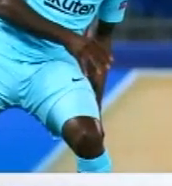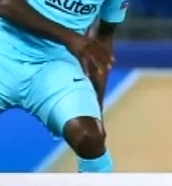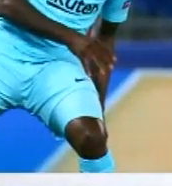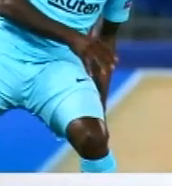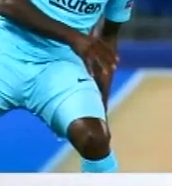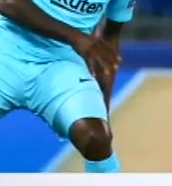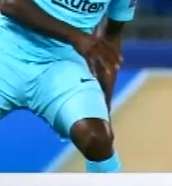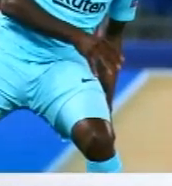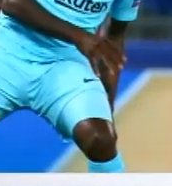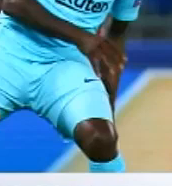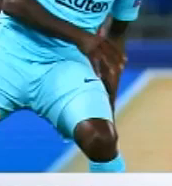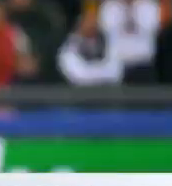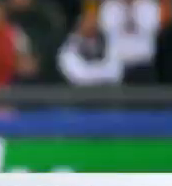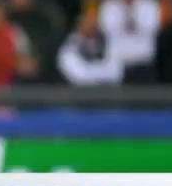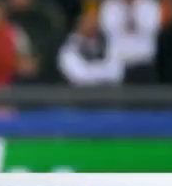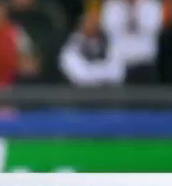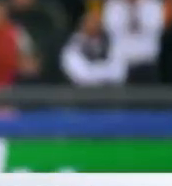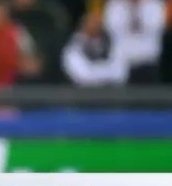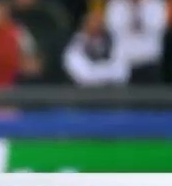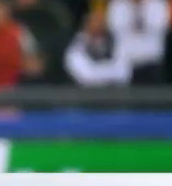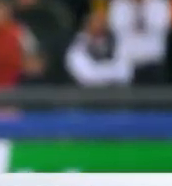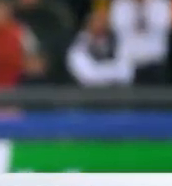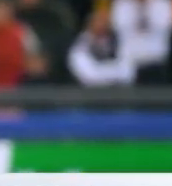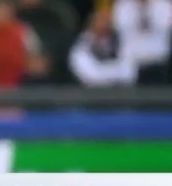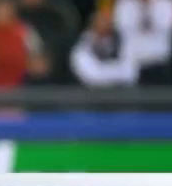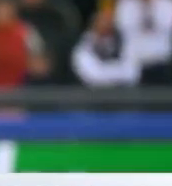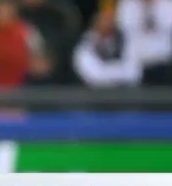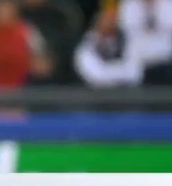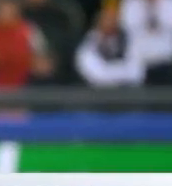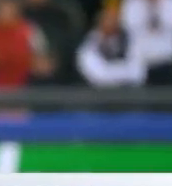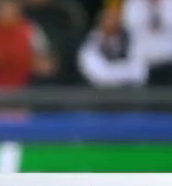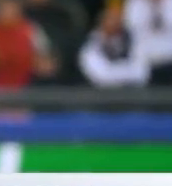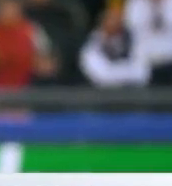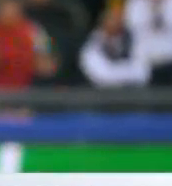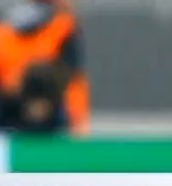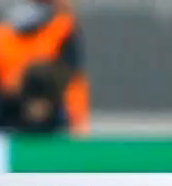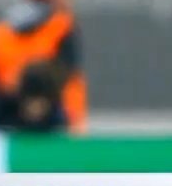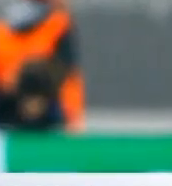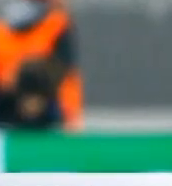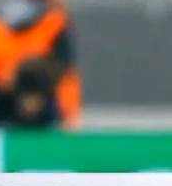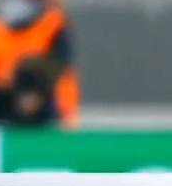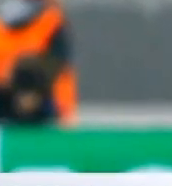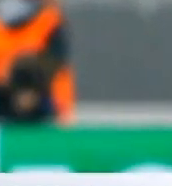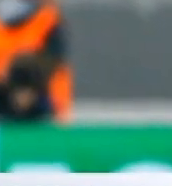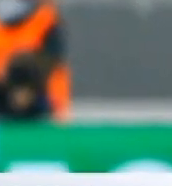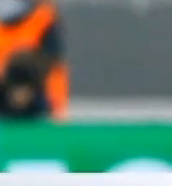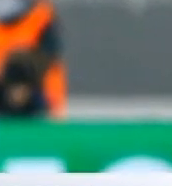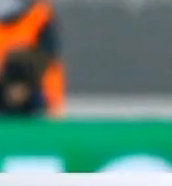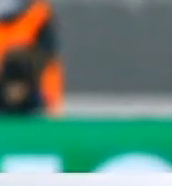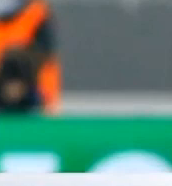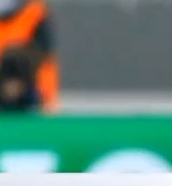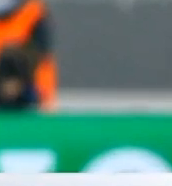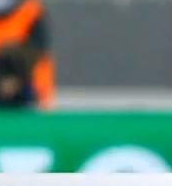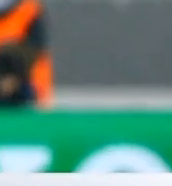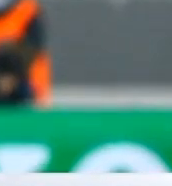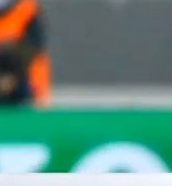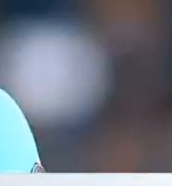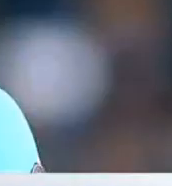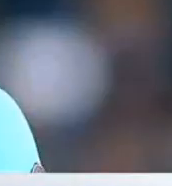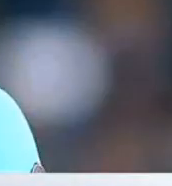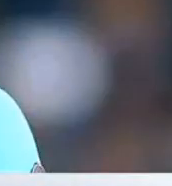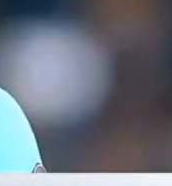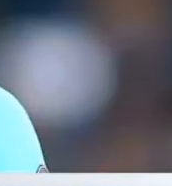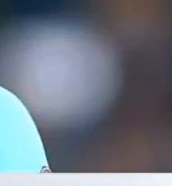чемпионов. Игра завершилась со счетом 3-0 в пользу хозяев поля. На 6-й минуте счет открыл Эдин Джека, 2-й мяч с пенальти